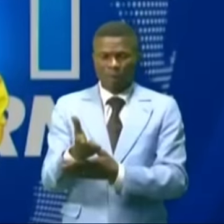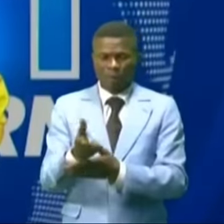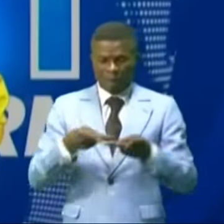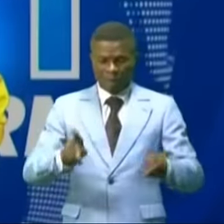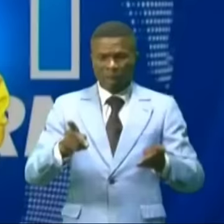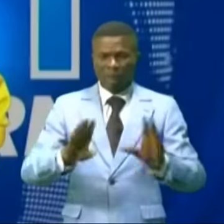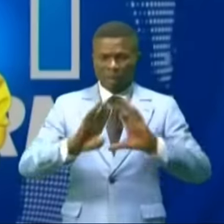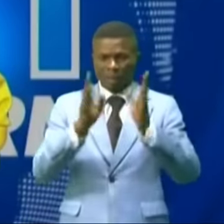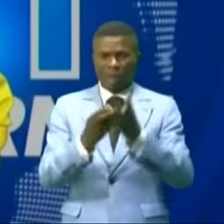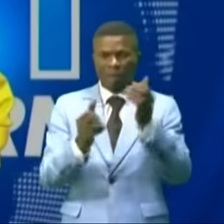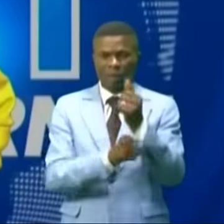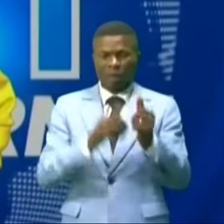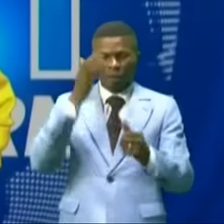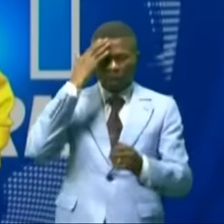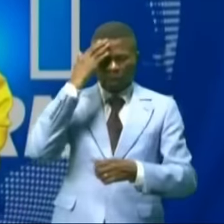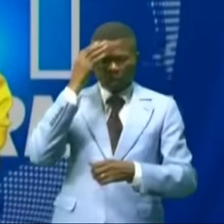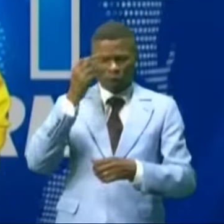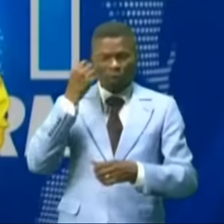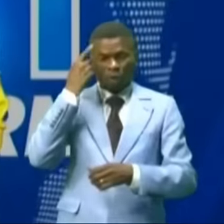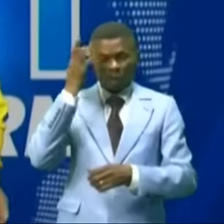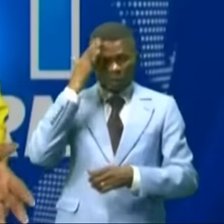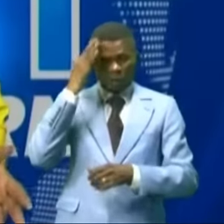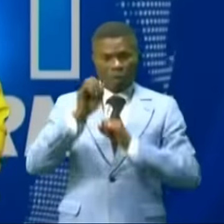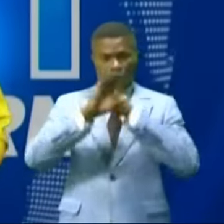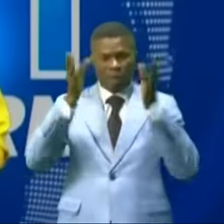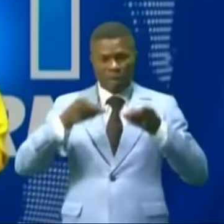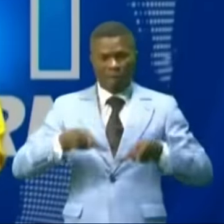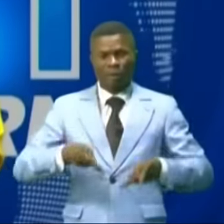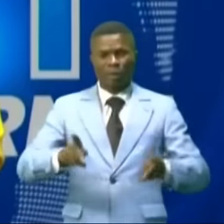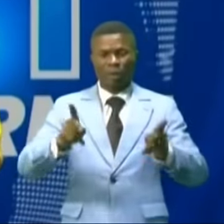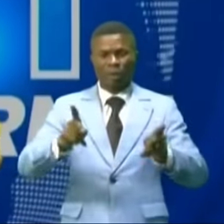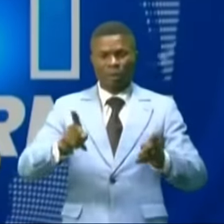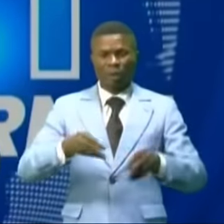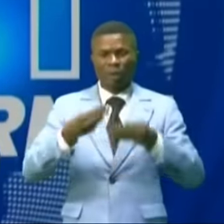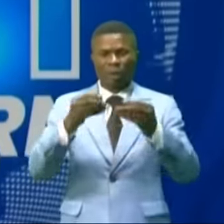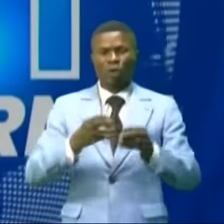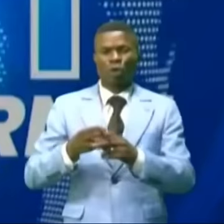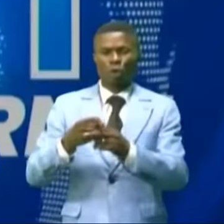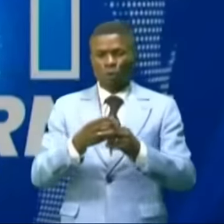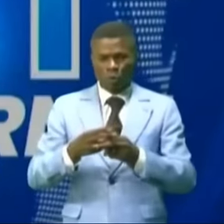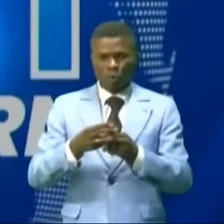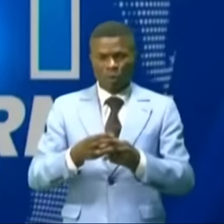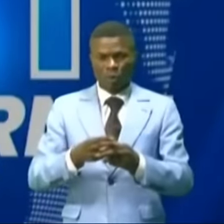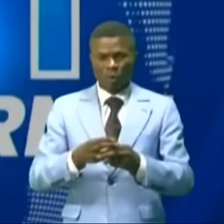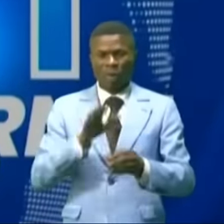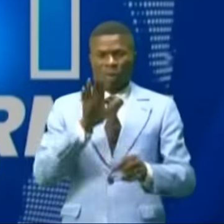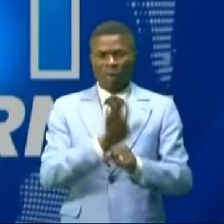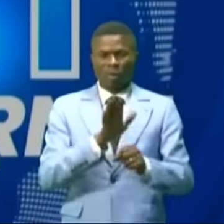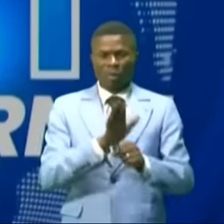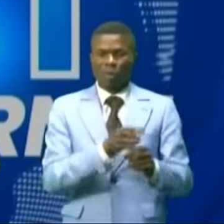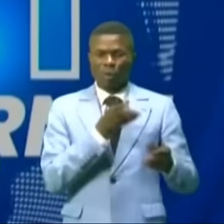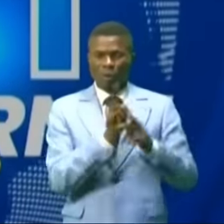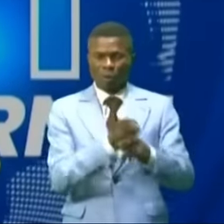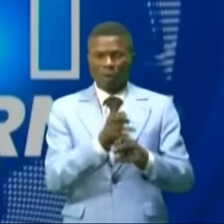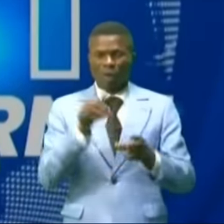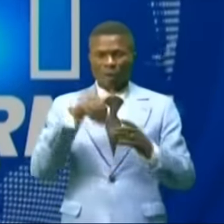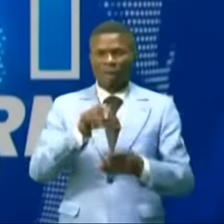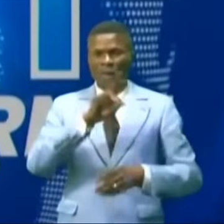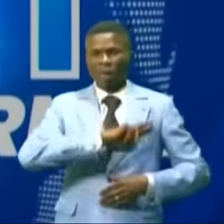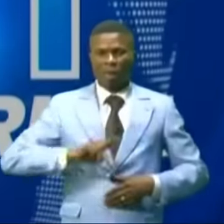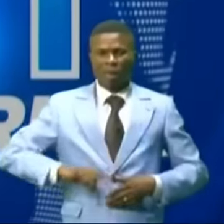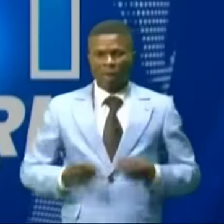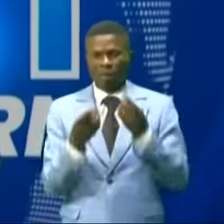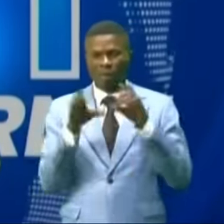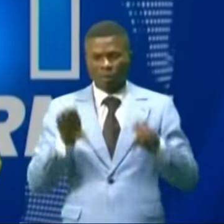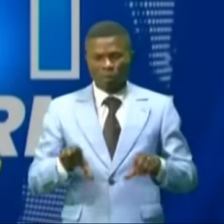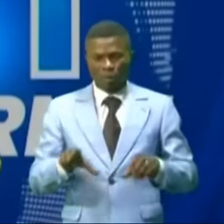aux participants d'avoir une feuille de route qui va permettre de réglementer la gestion et le stock d'armement en République démocratique du Congo.